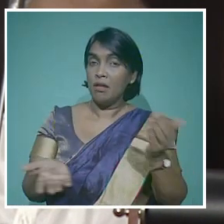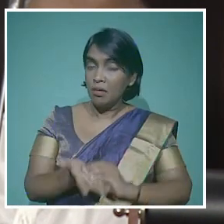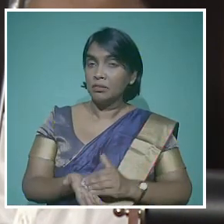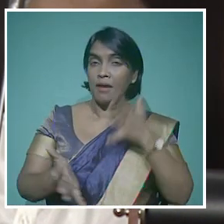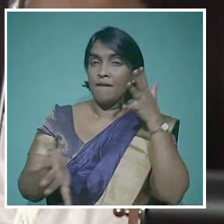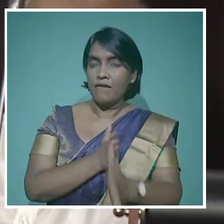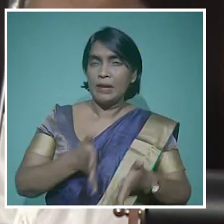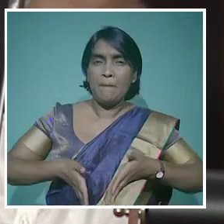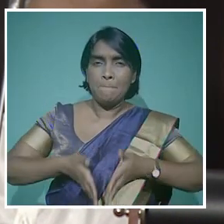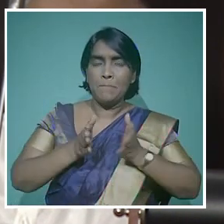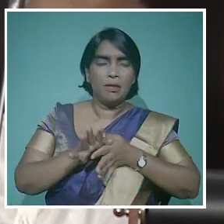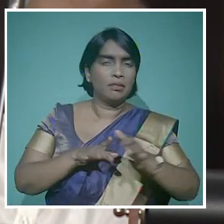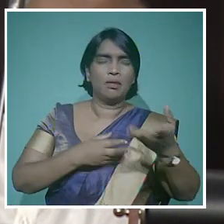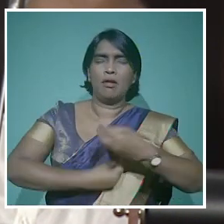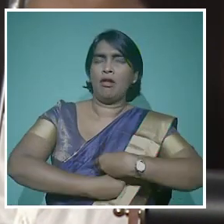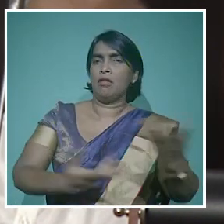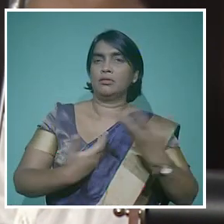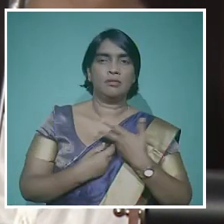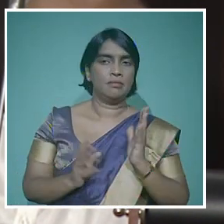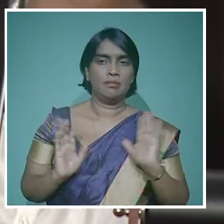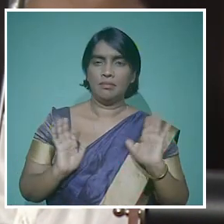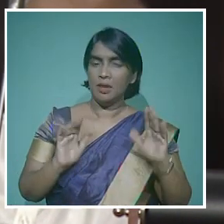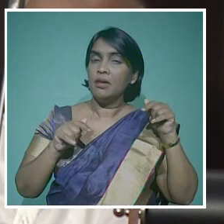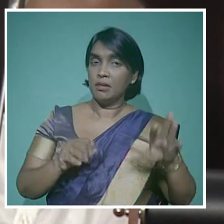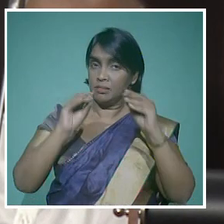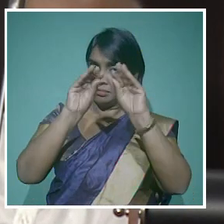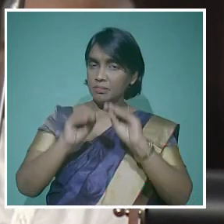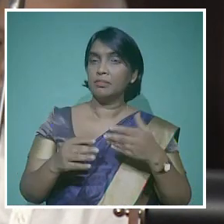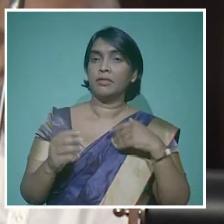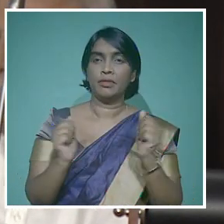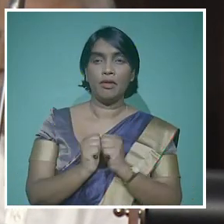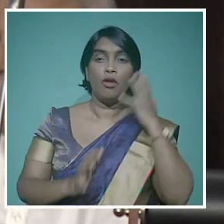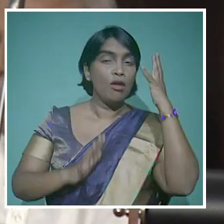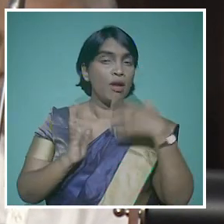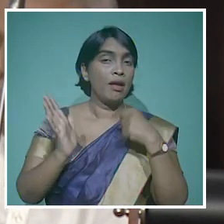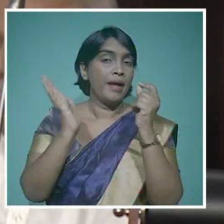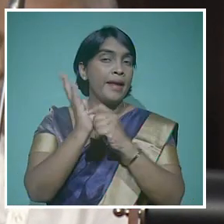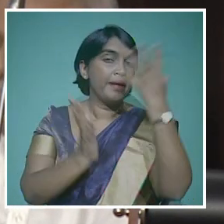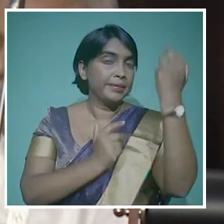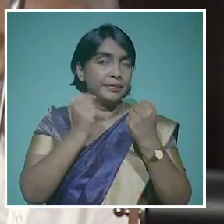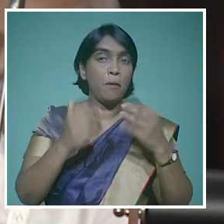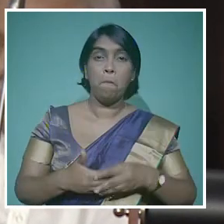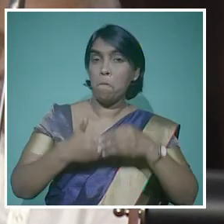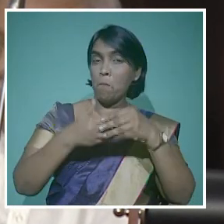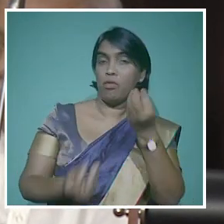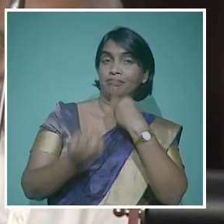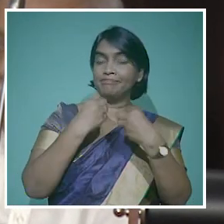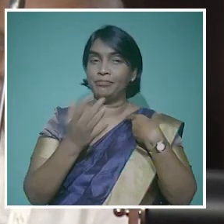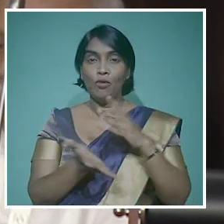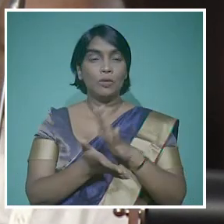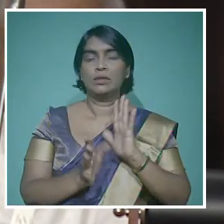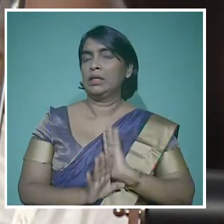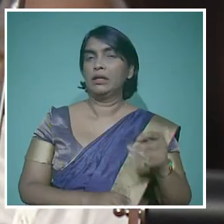වැරදි පාරවල ගොස් මං මුලා වෙන්න බෑ. මේ ආයවැයෙන් අප කරන්නේ ලෝකයට ණය වෙමින් මගුල් කරන තාලේ වැඩක්